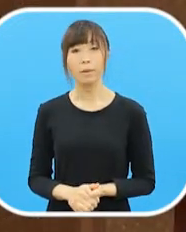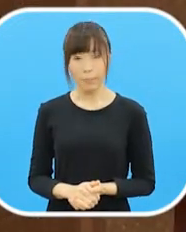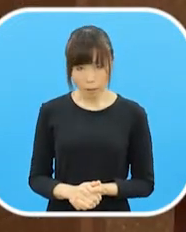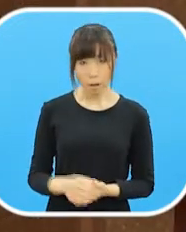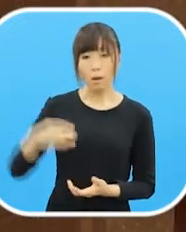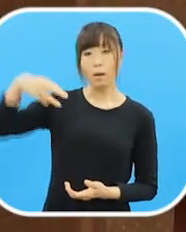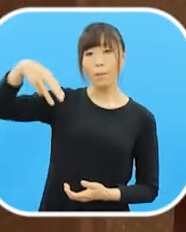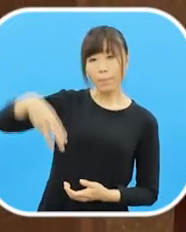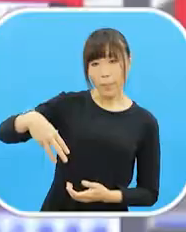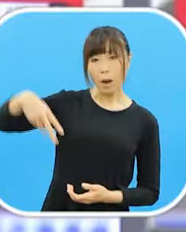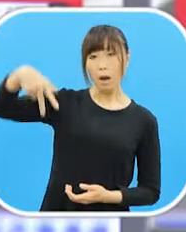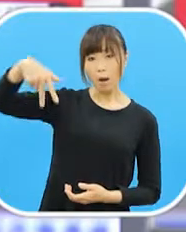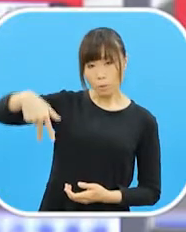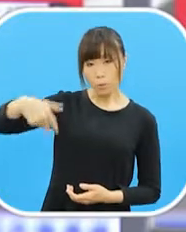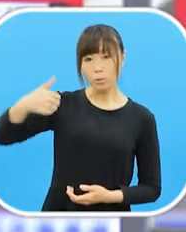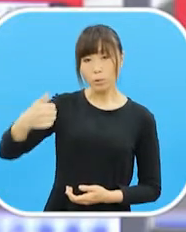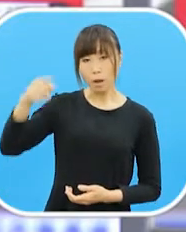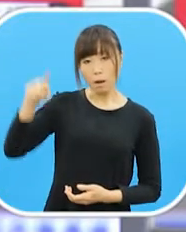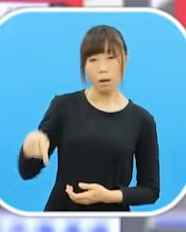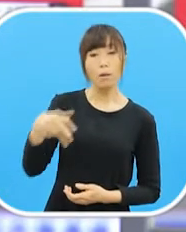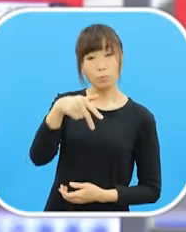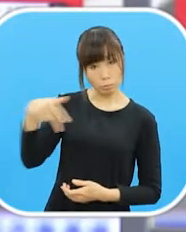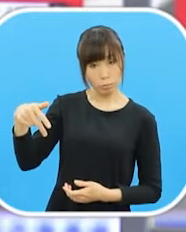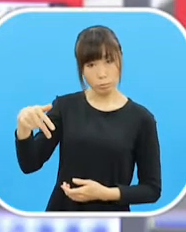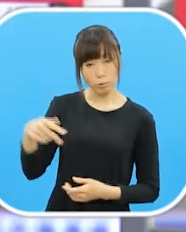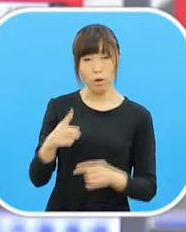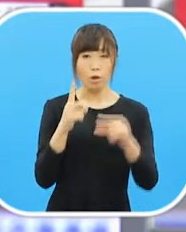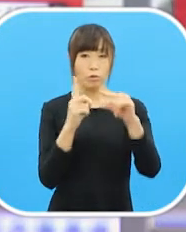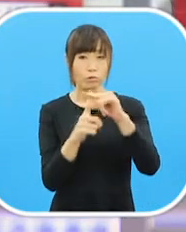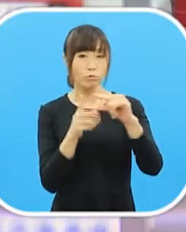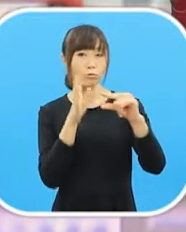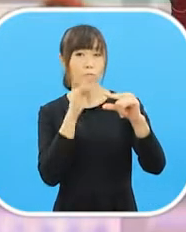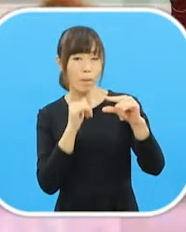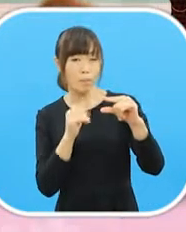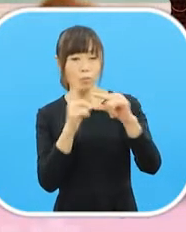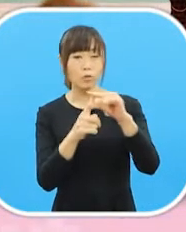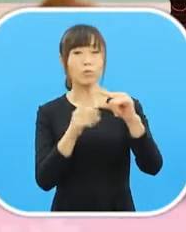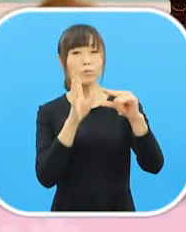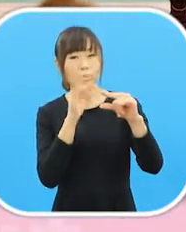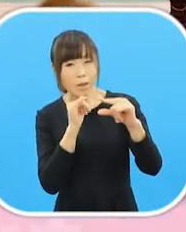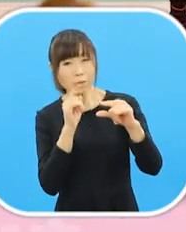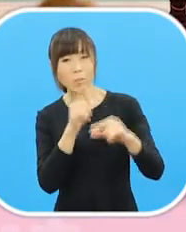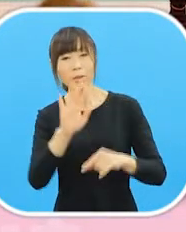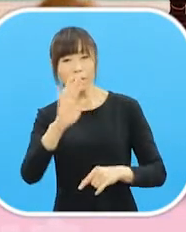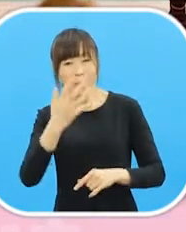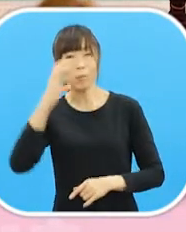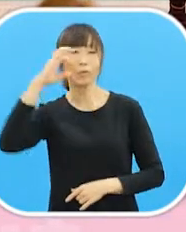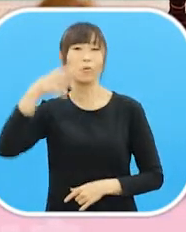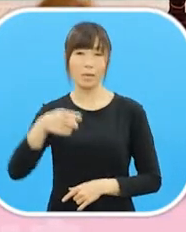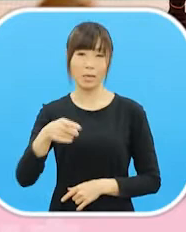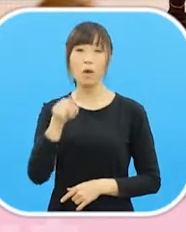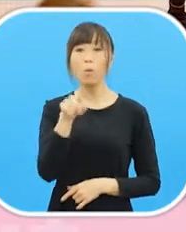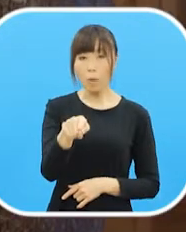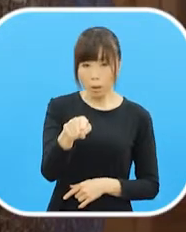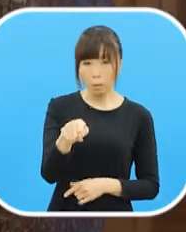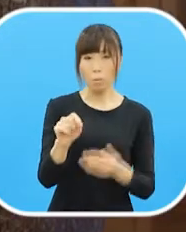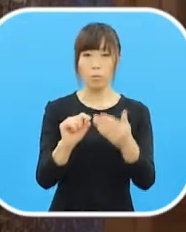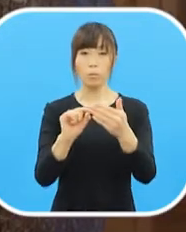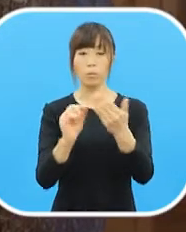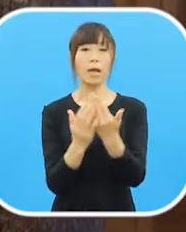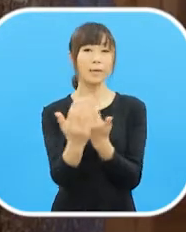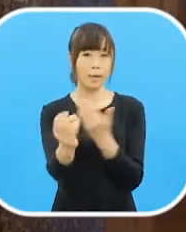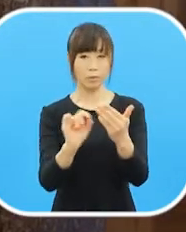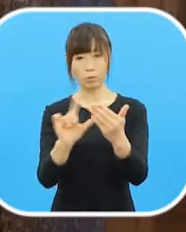というね、中年のね、中年たってねすごいですよね。大会が9月にあって、竹風、